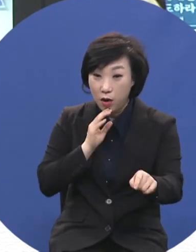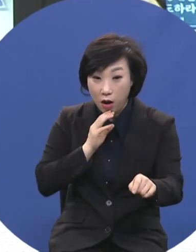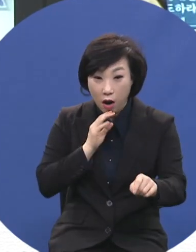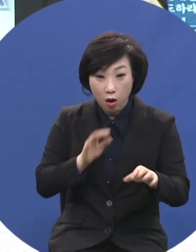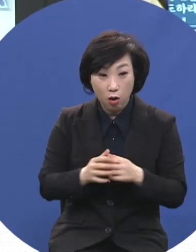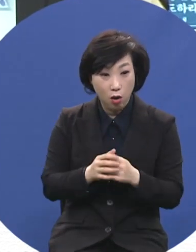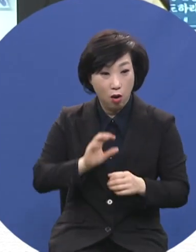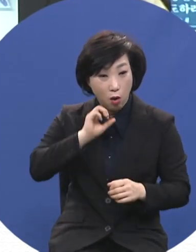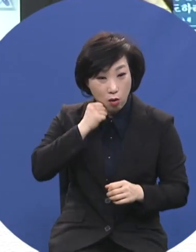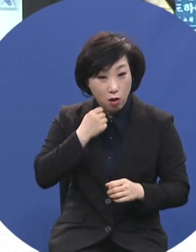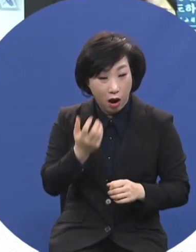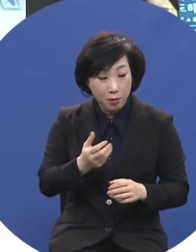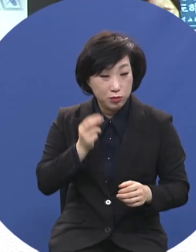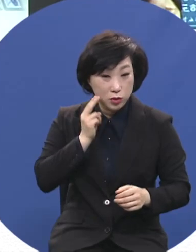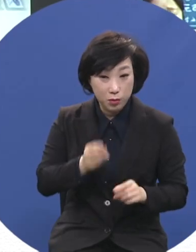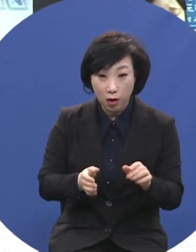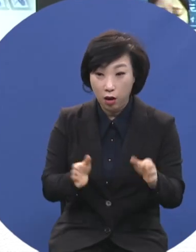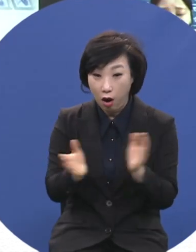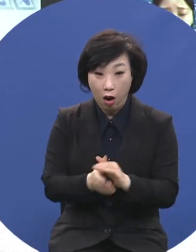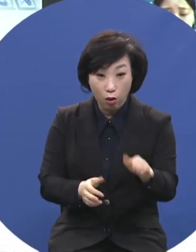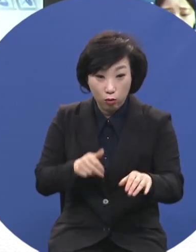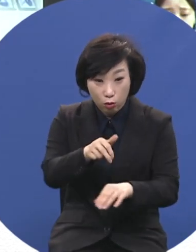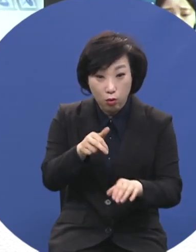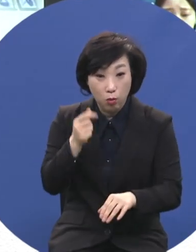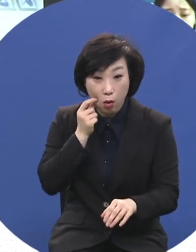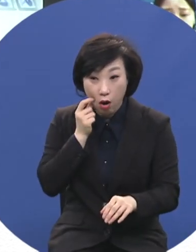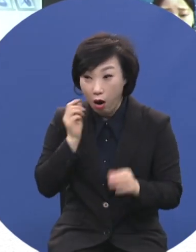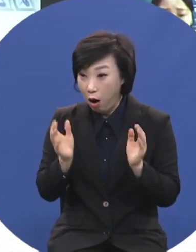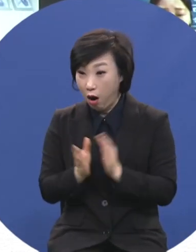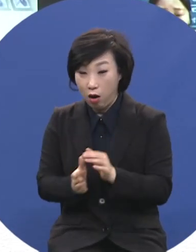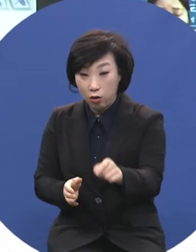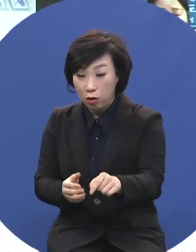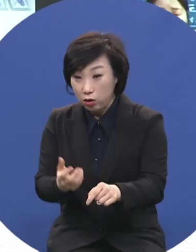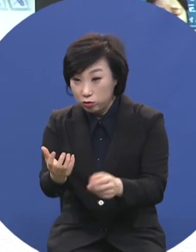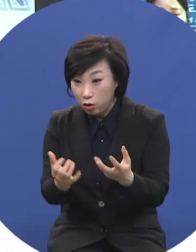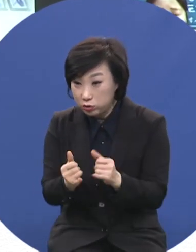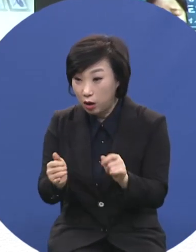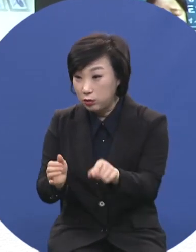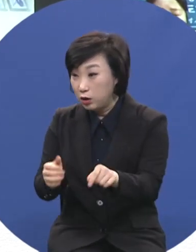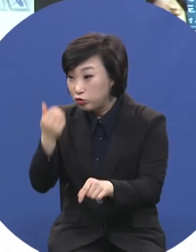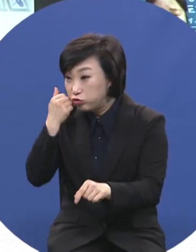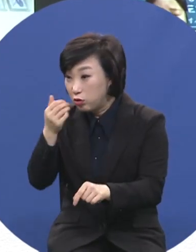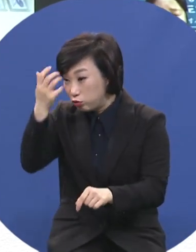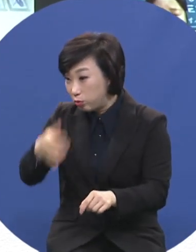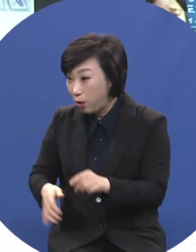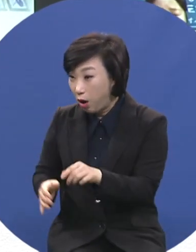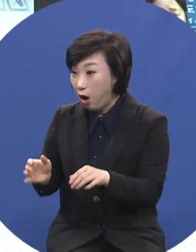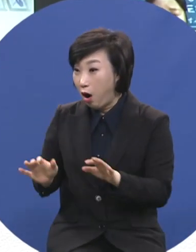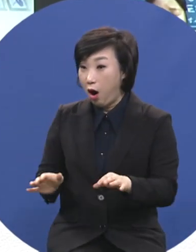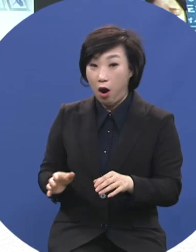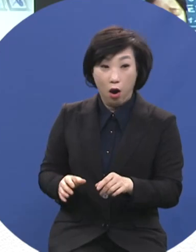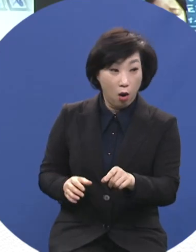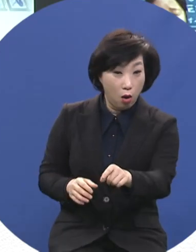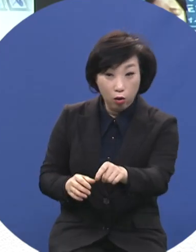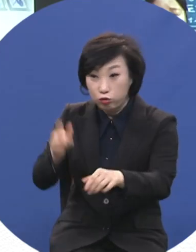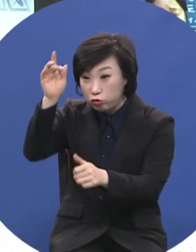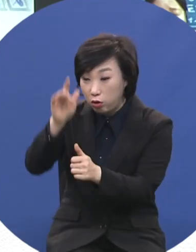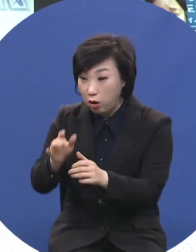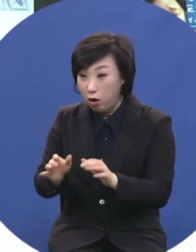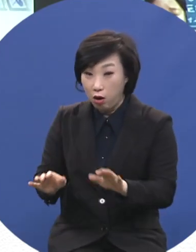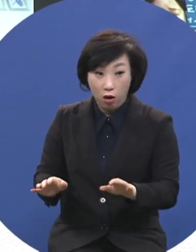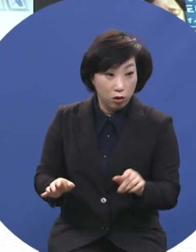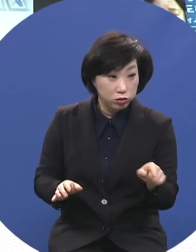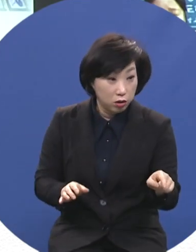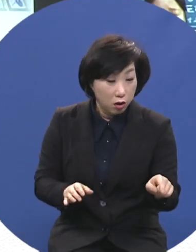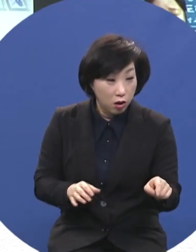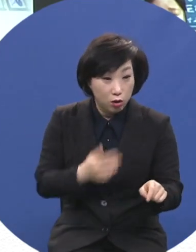고통 많이 당했는데, 저 사람 목으로 다니는데, 저 사람 나환자인데, 저 사람 중병자인데, 저 사람 귀신 들렸는데,